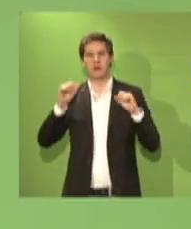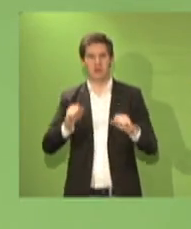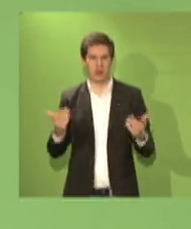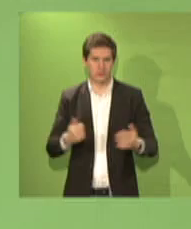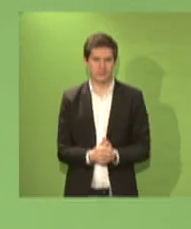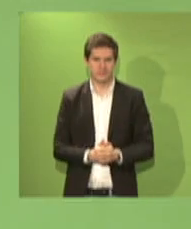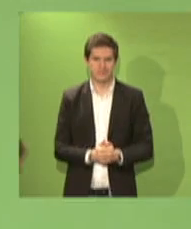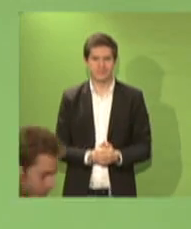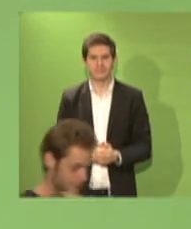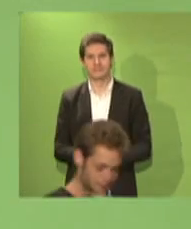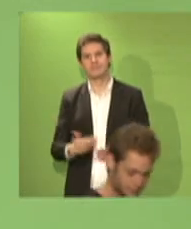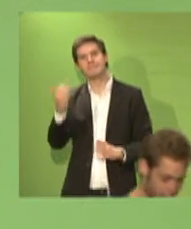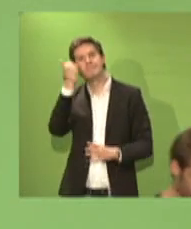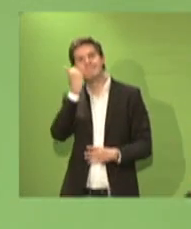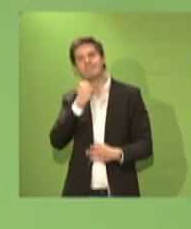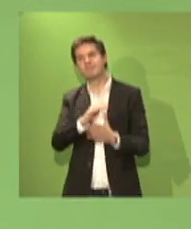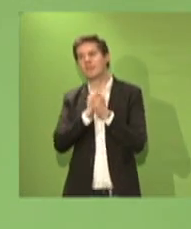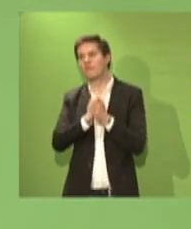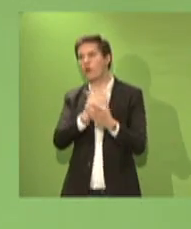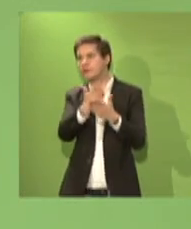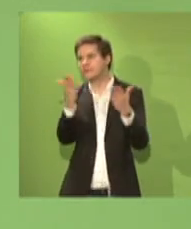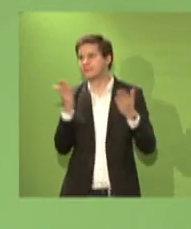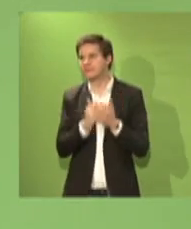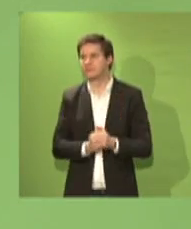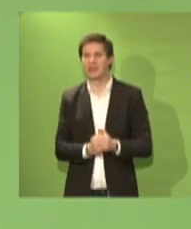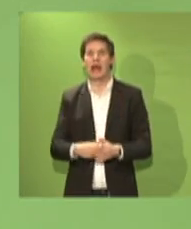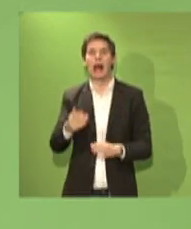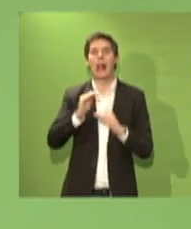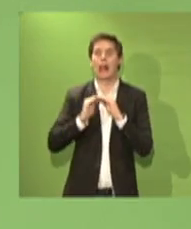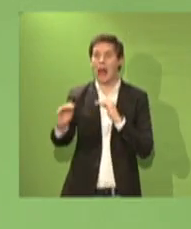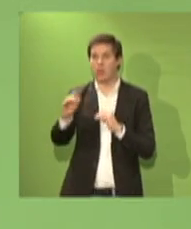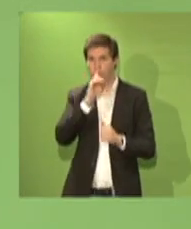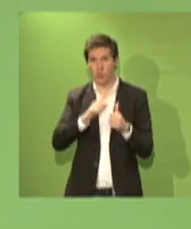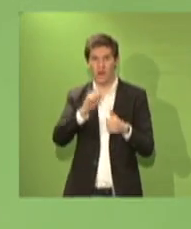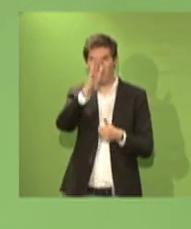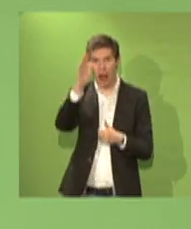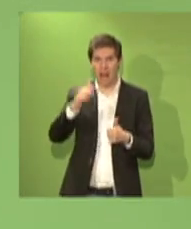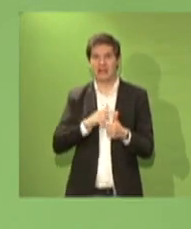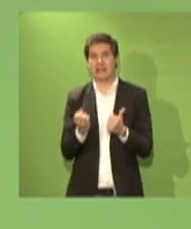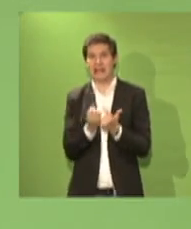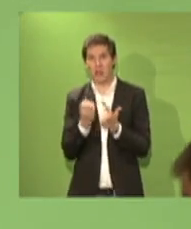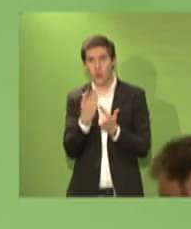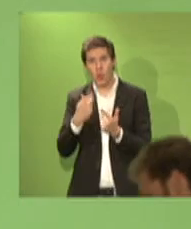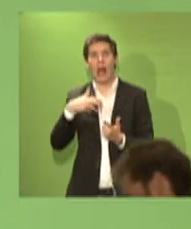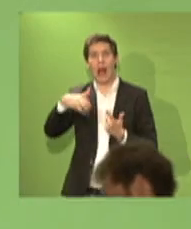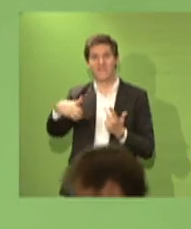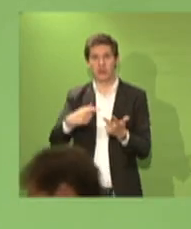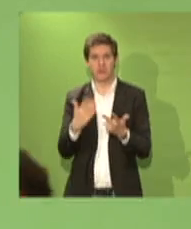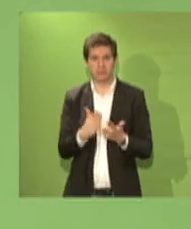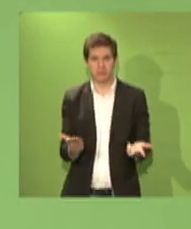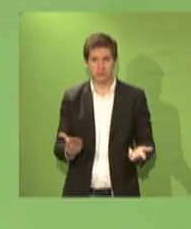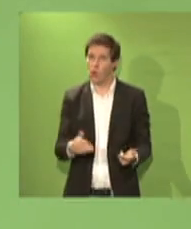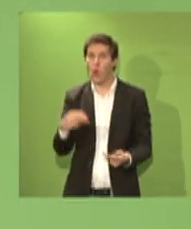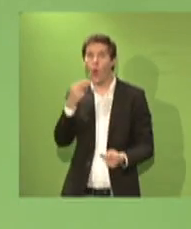Freunde, ländliche Räume bestehen nicht mehr nur aus Wald, Natur und Landwirtschaft. Ländliche Räume, Horst Becker hat